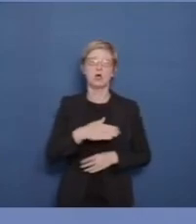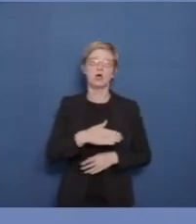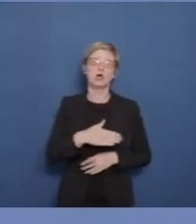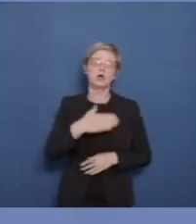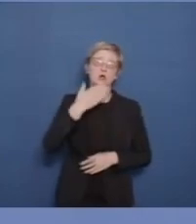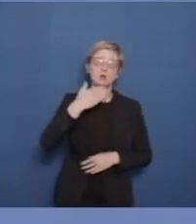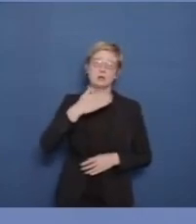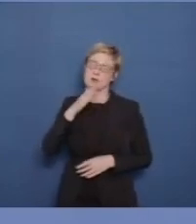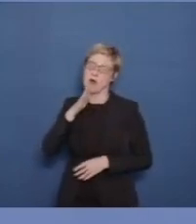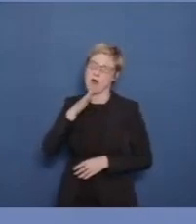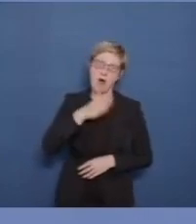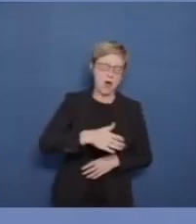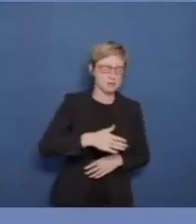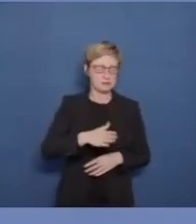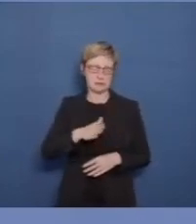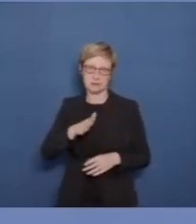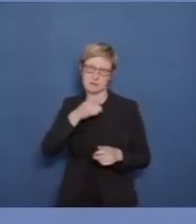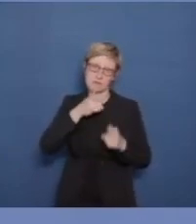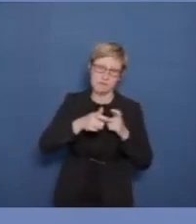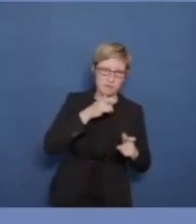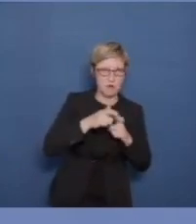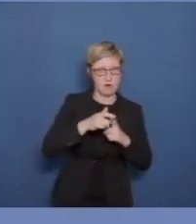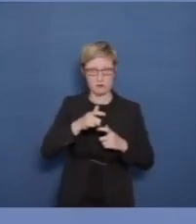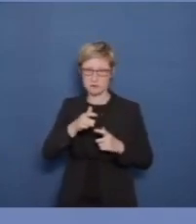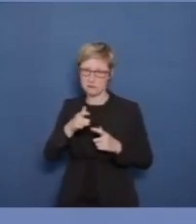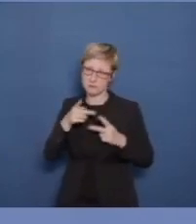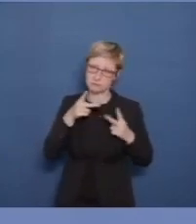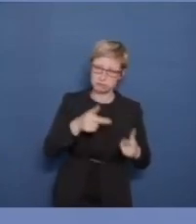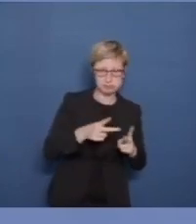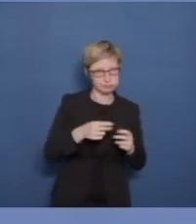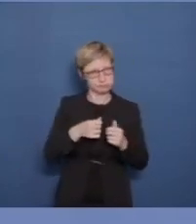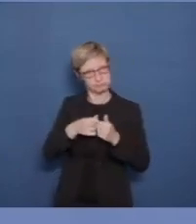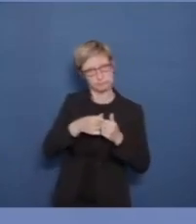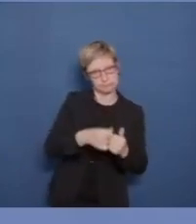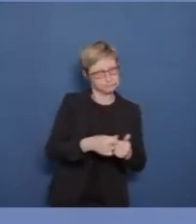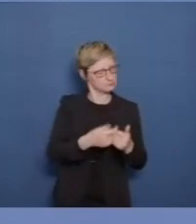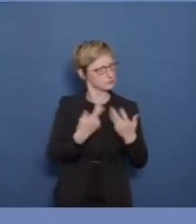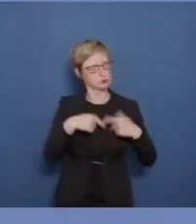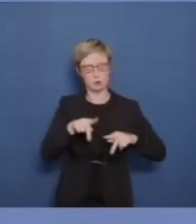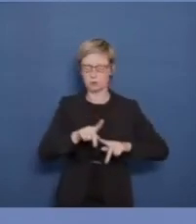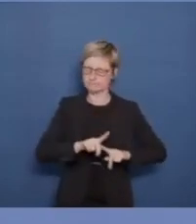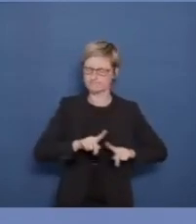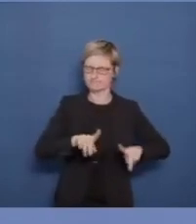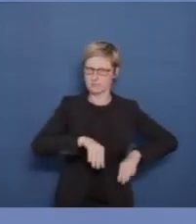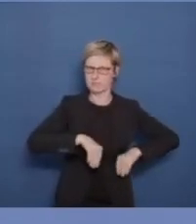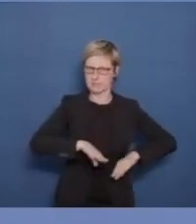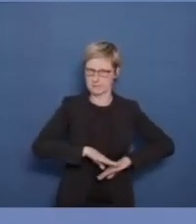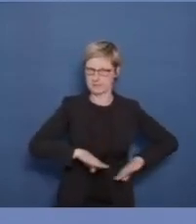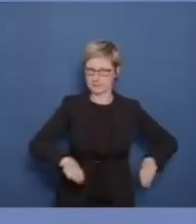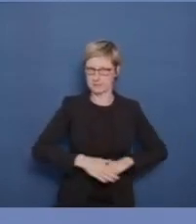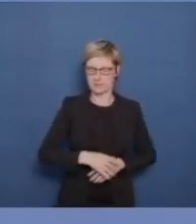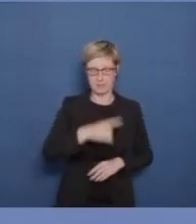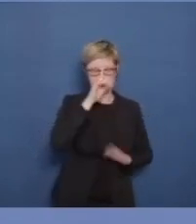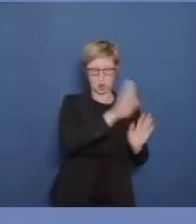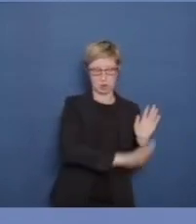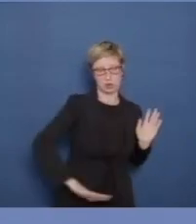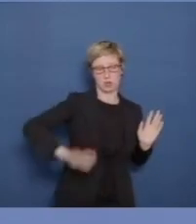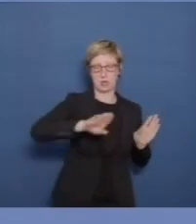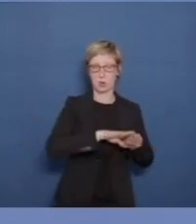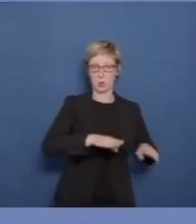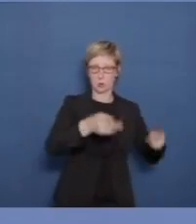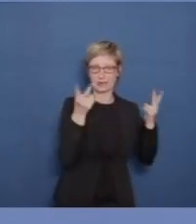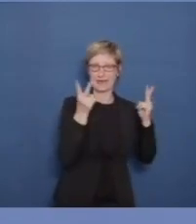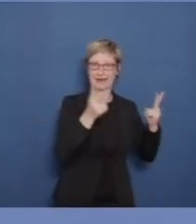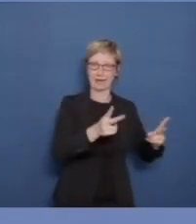beschämend. Man muss sehr genau trennen, und das muss man auch von jedem Demonstranten verlangen, zwischen dem, was in unserem Land ein Grundrecht ist